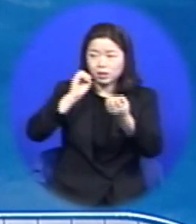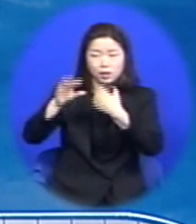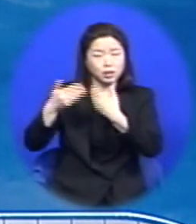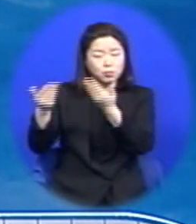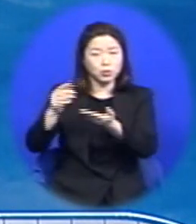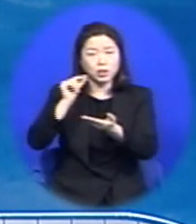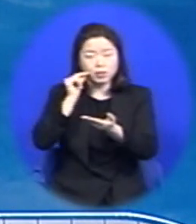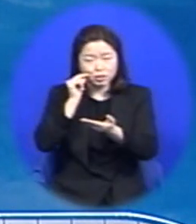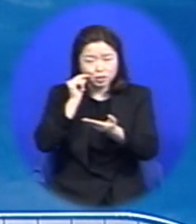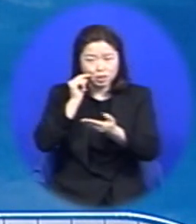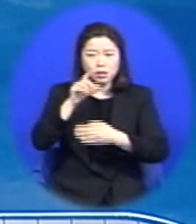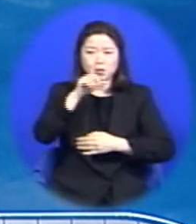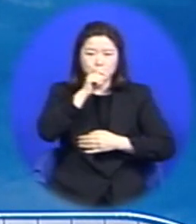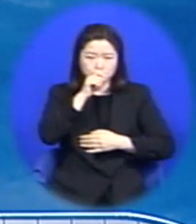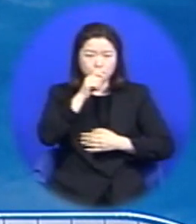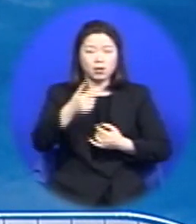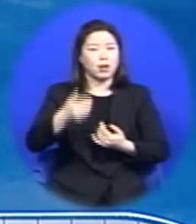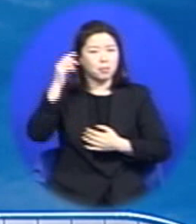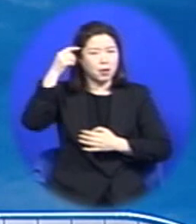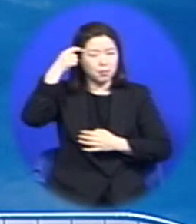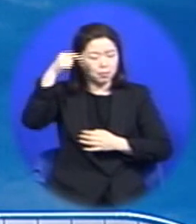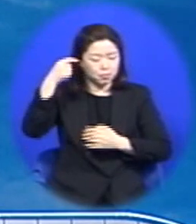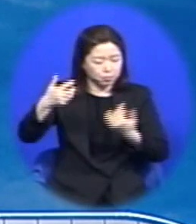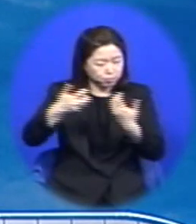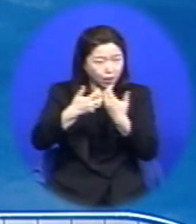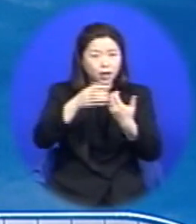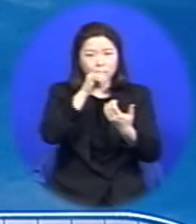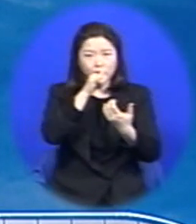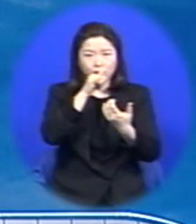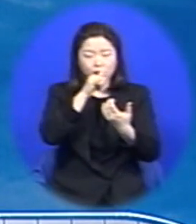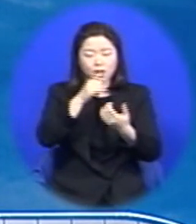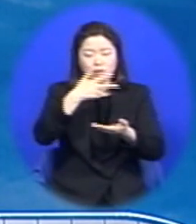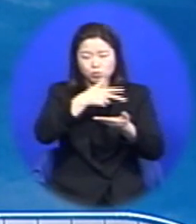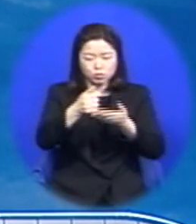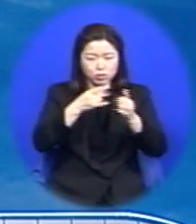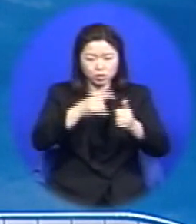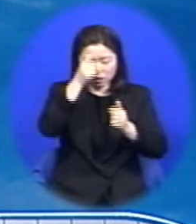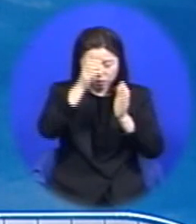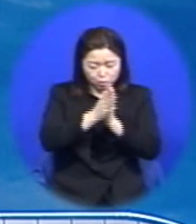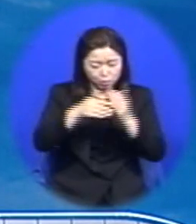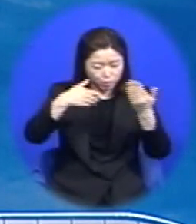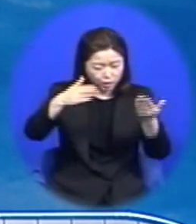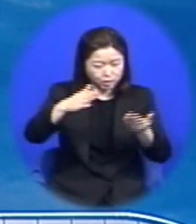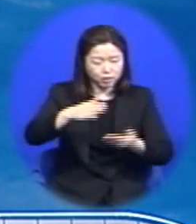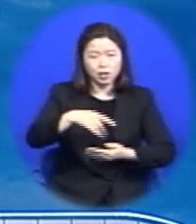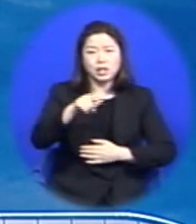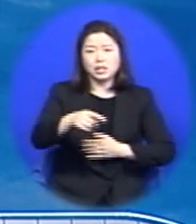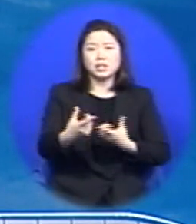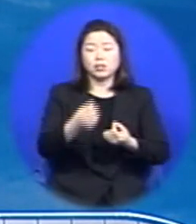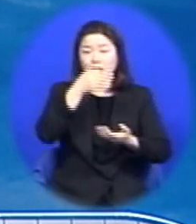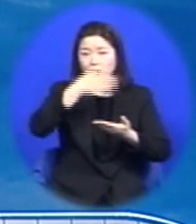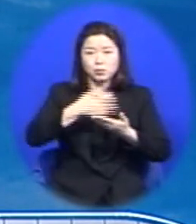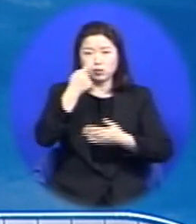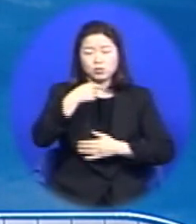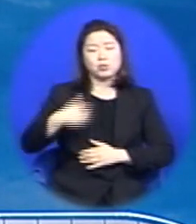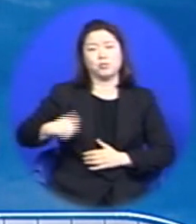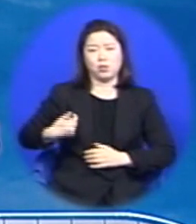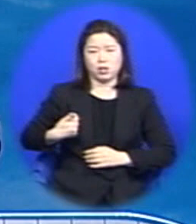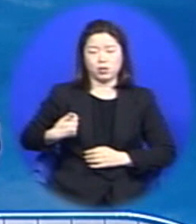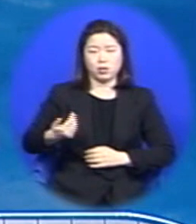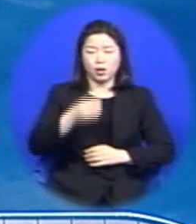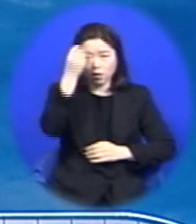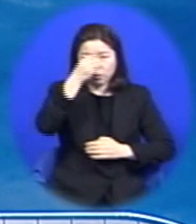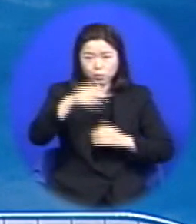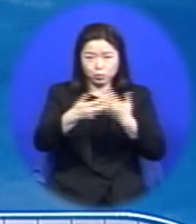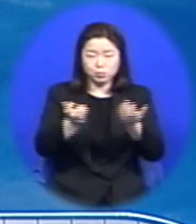둥. 이거 원 주님께 나아가기가 이리도 힘들 줄은 몰랐습니다. 고등부 여러분, 혹시 예배 드릴 수 있음에